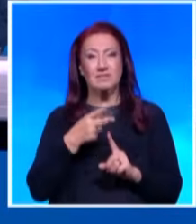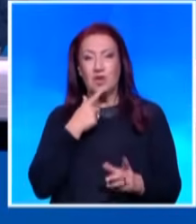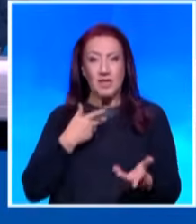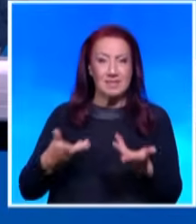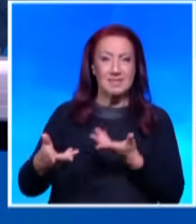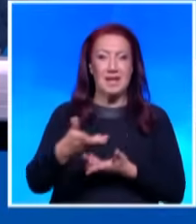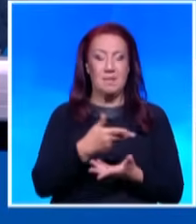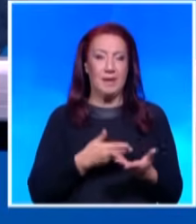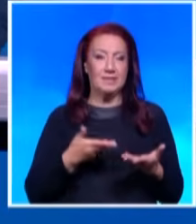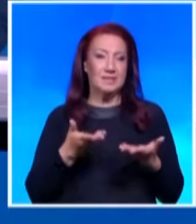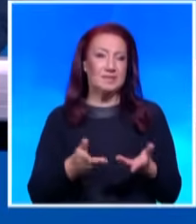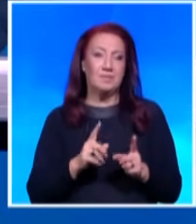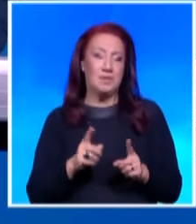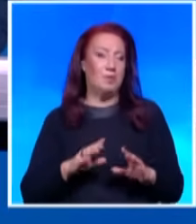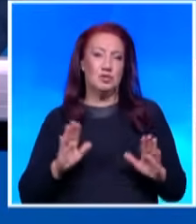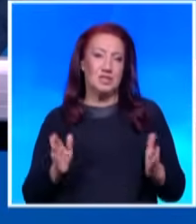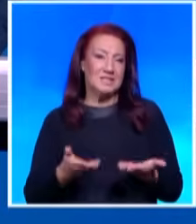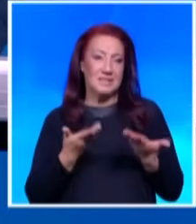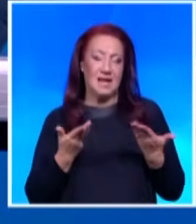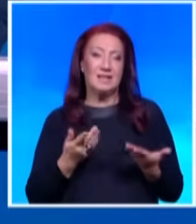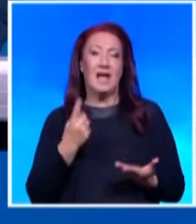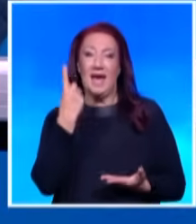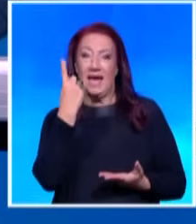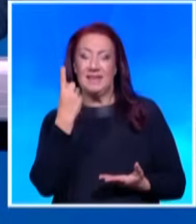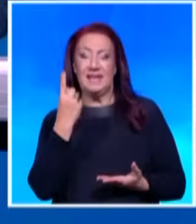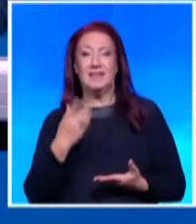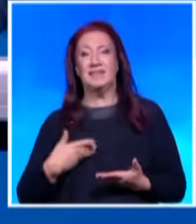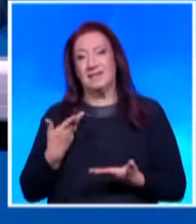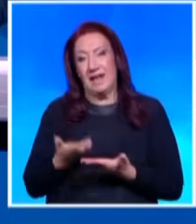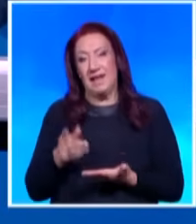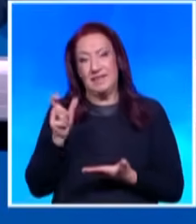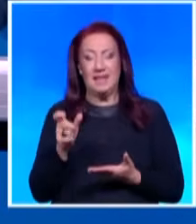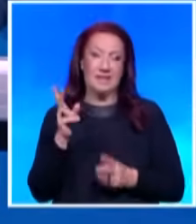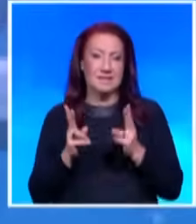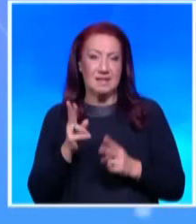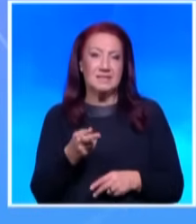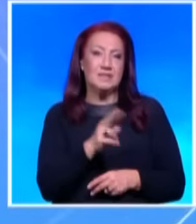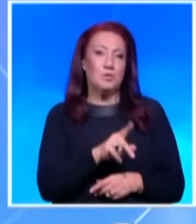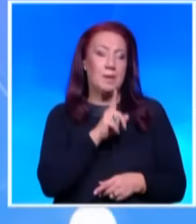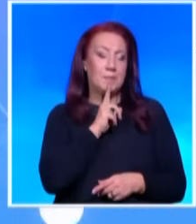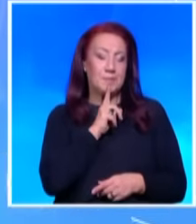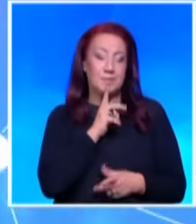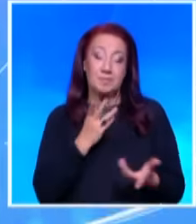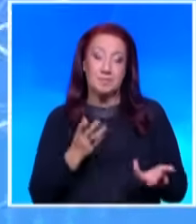проект няма как да бъде реализиран при интерес на само един от претендентите.